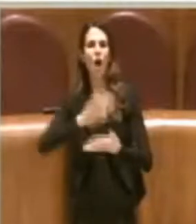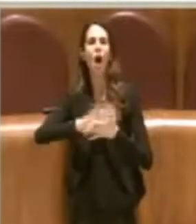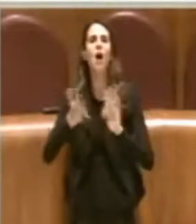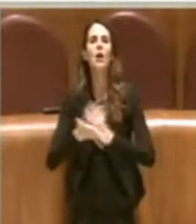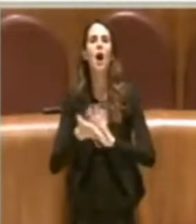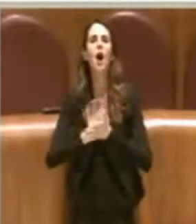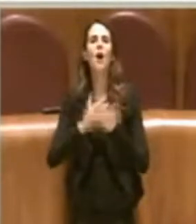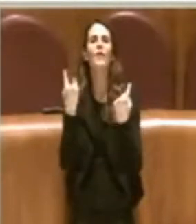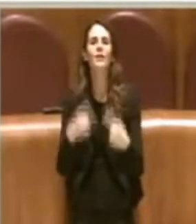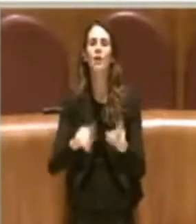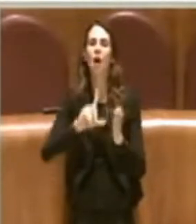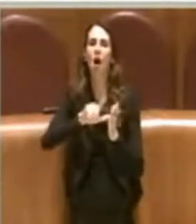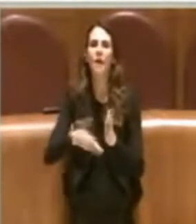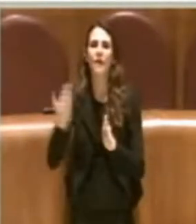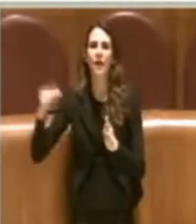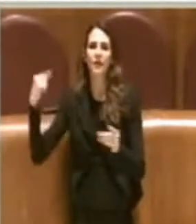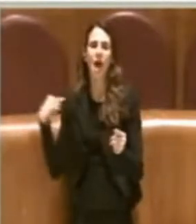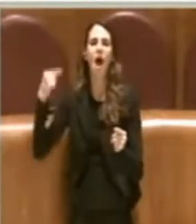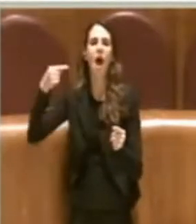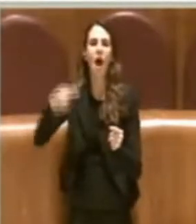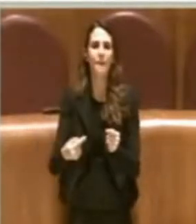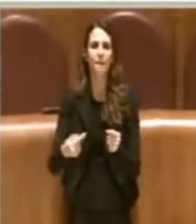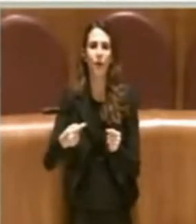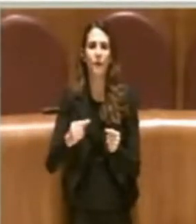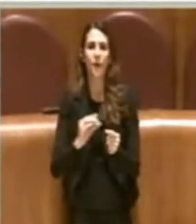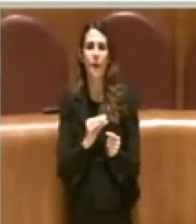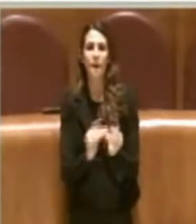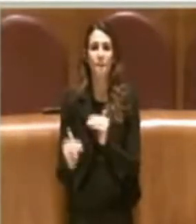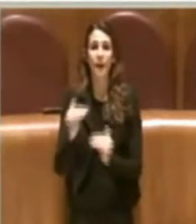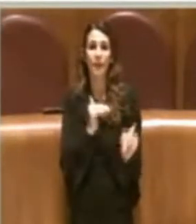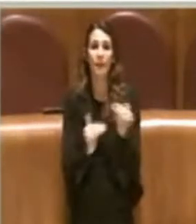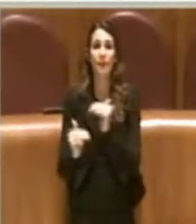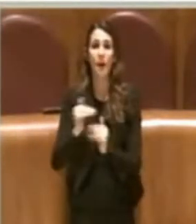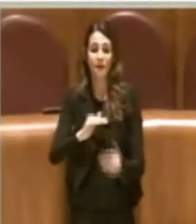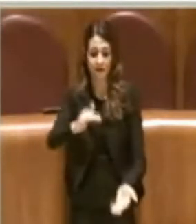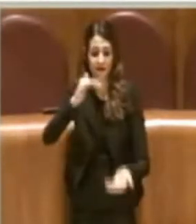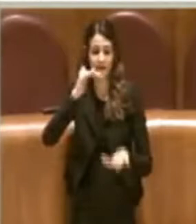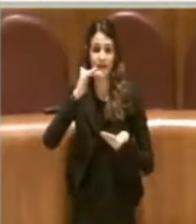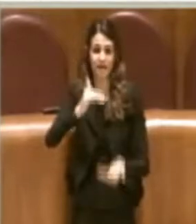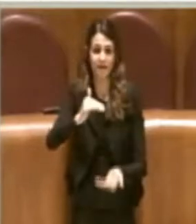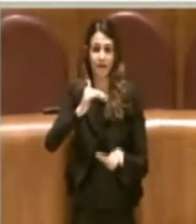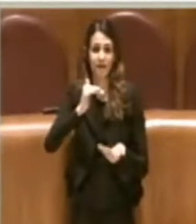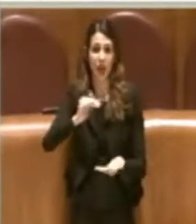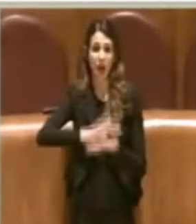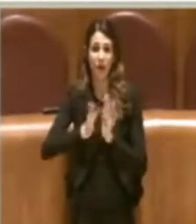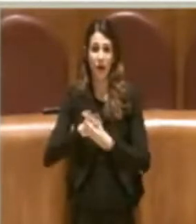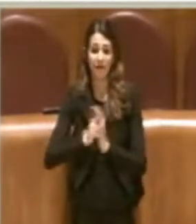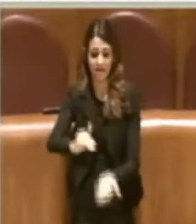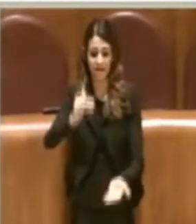che nel tempo si sono andate accumulando, che però ancora non si sono